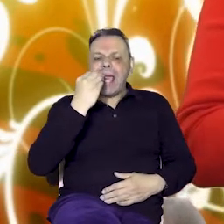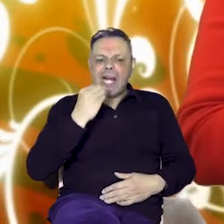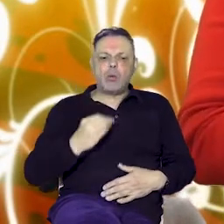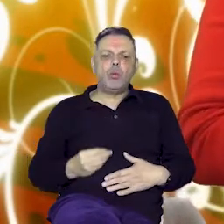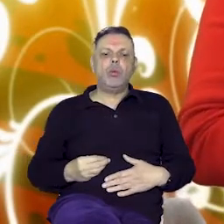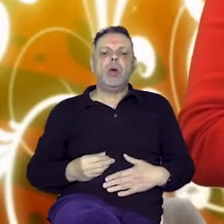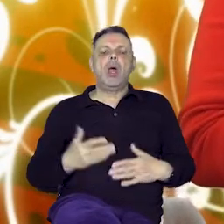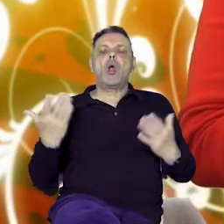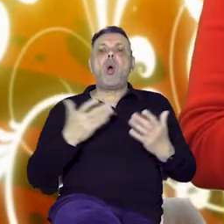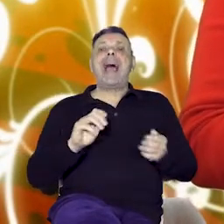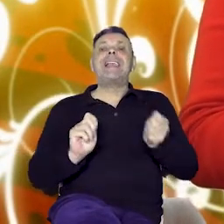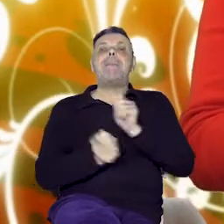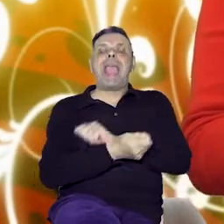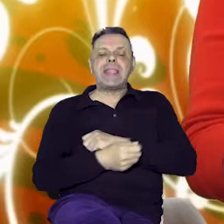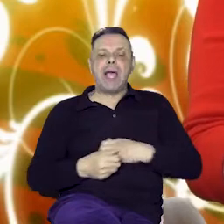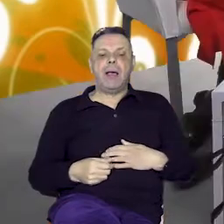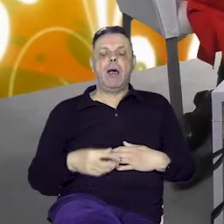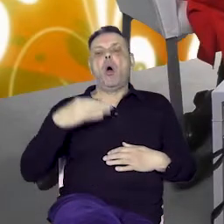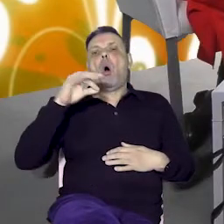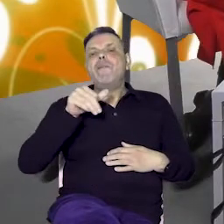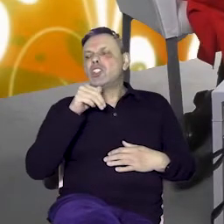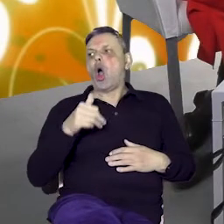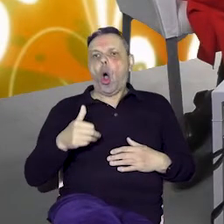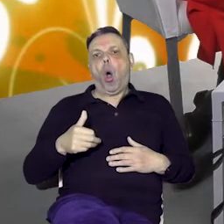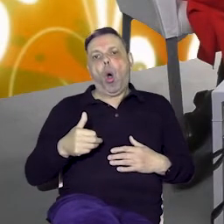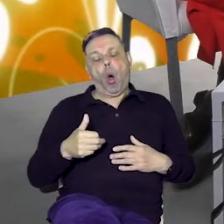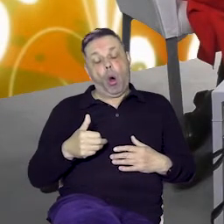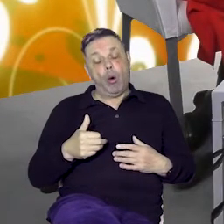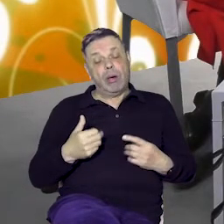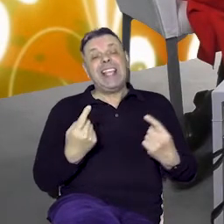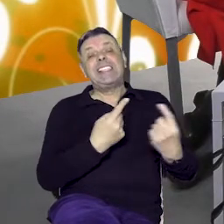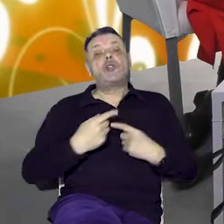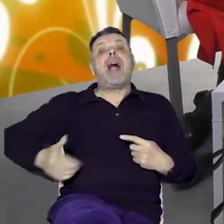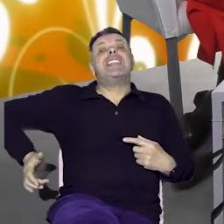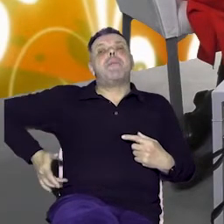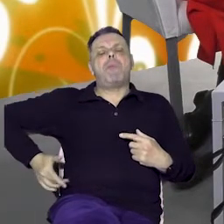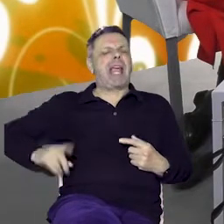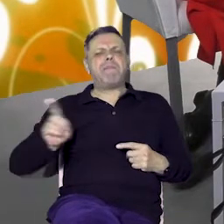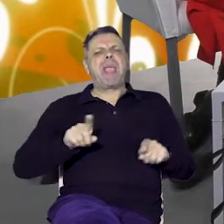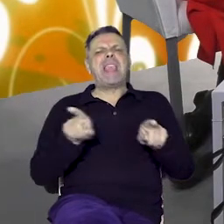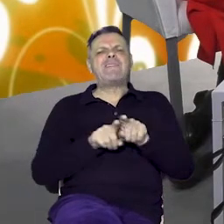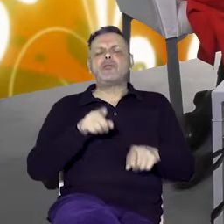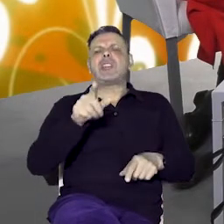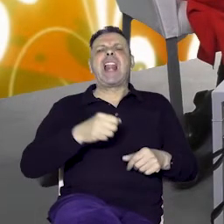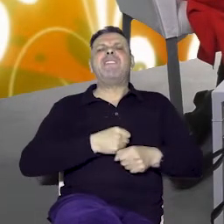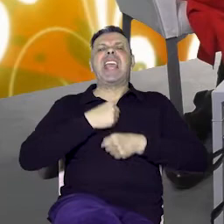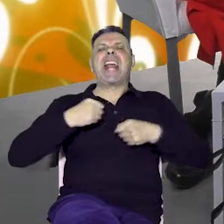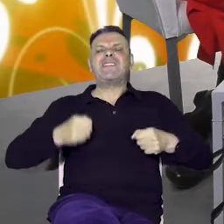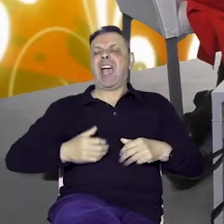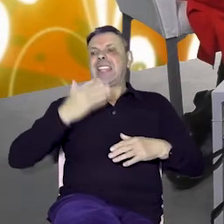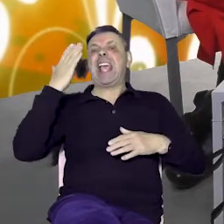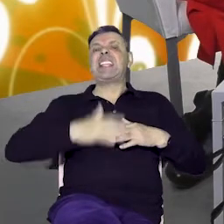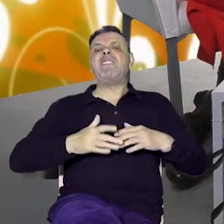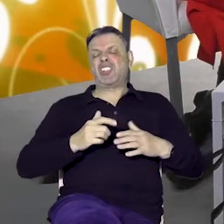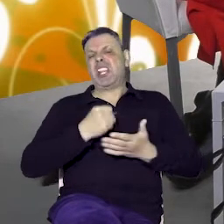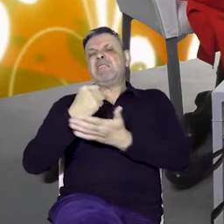to koja se mijenja ovisno o stadiju bubrežne bolesti. Mm-hmm. Jer gledajte, nije sve jedno da li vi razvijate završni stadij kronične